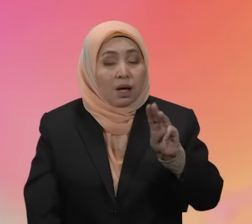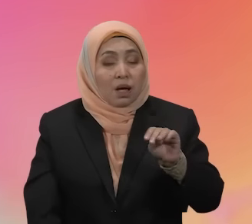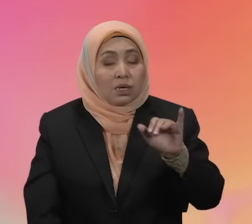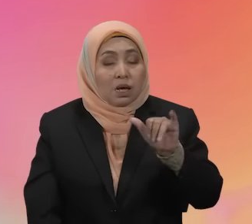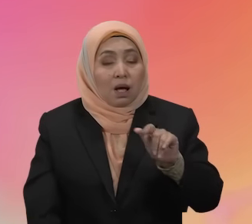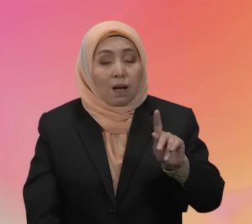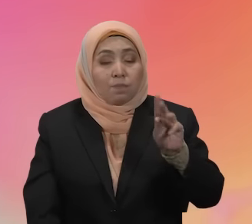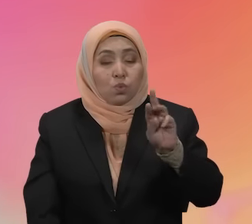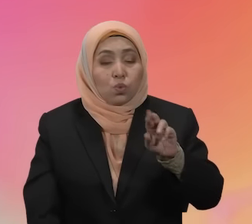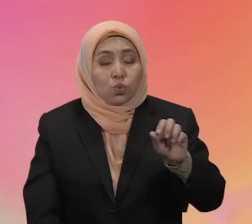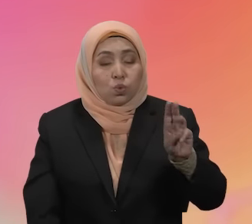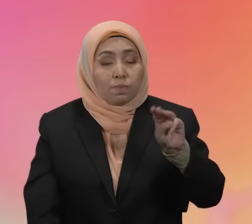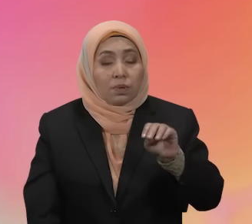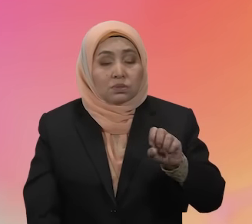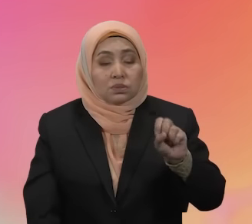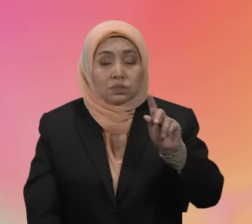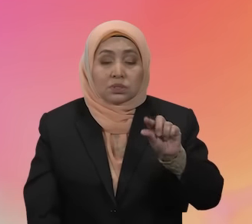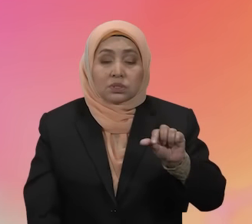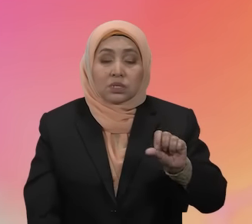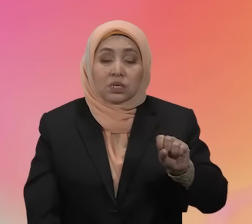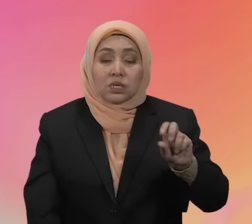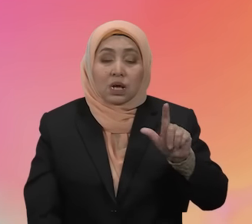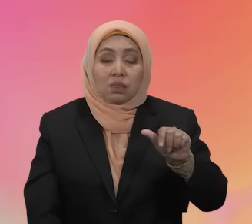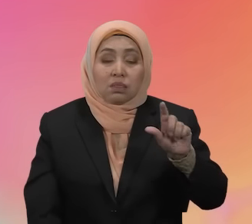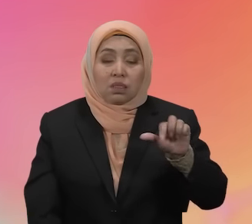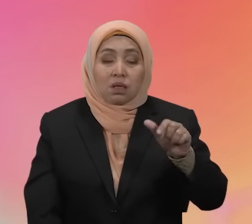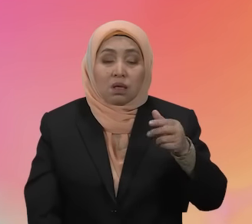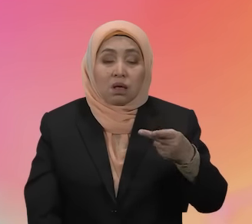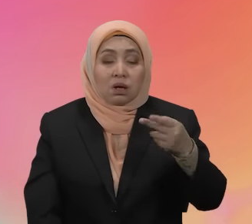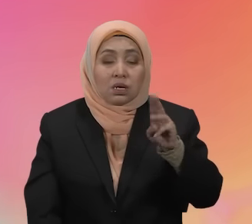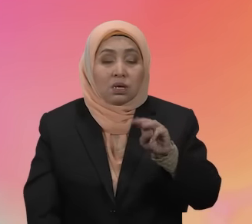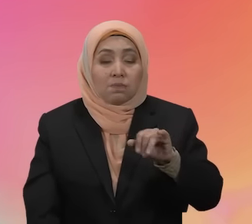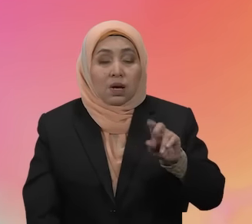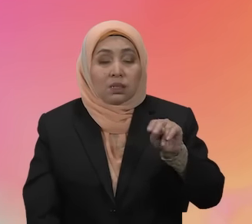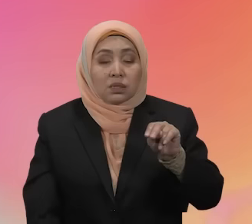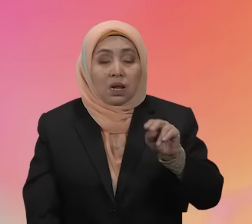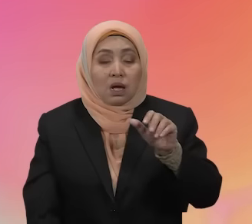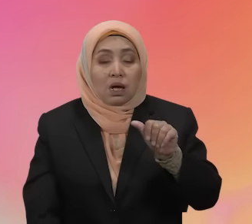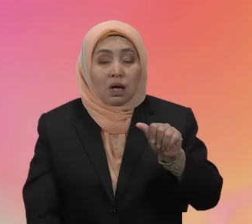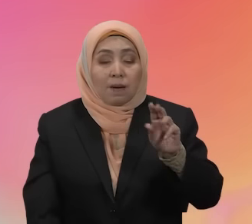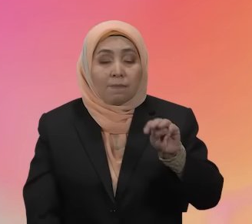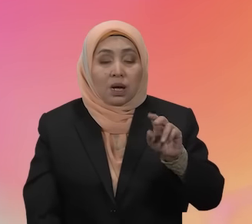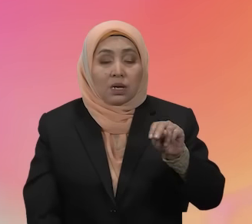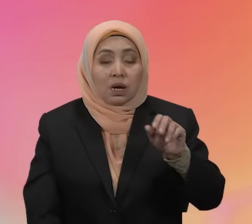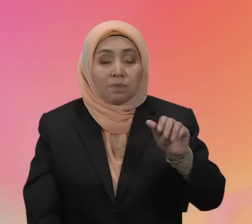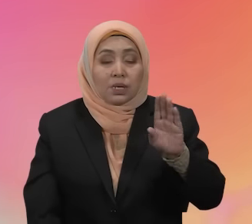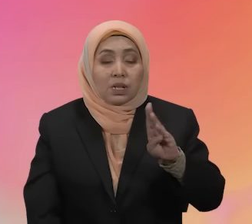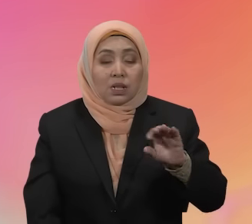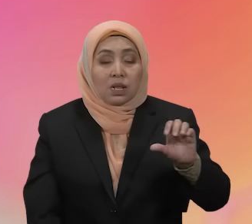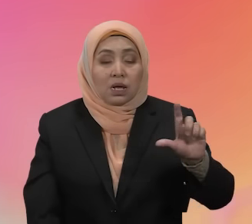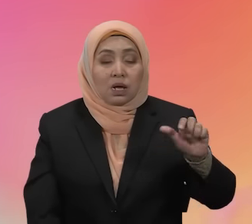إنما يعمر مساجد الله من